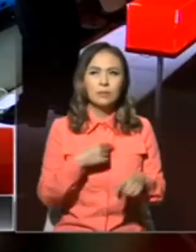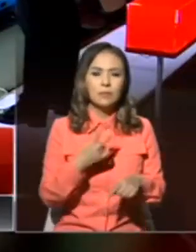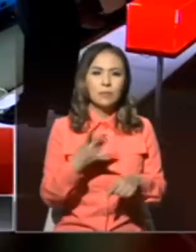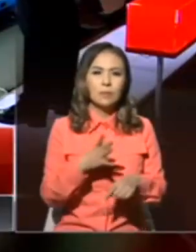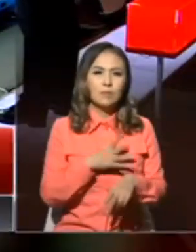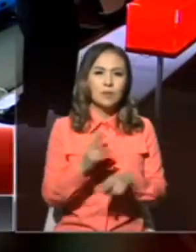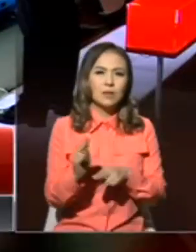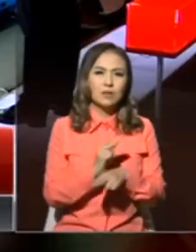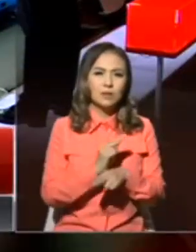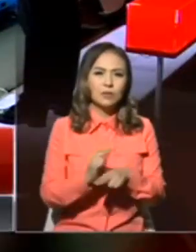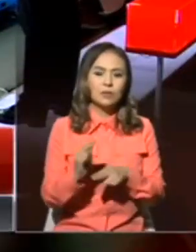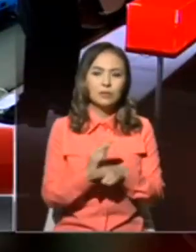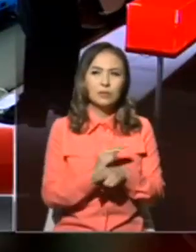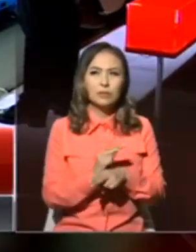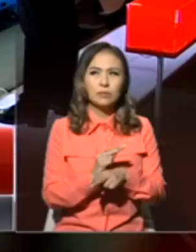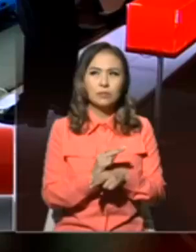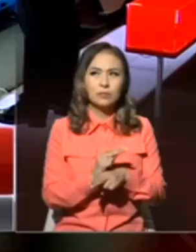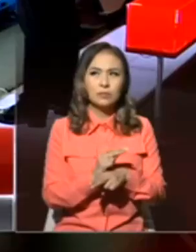көмек